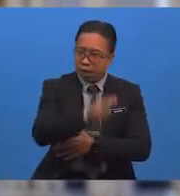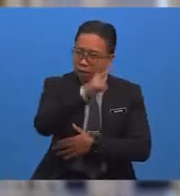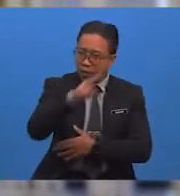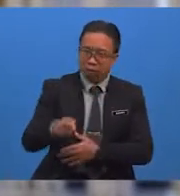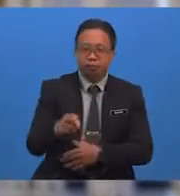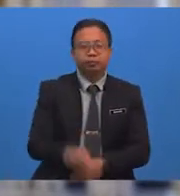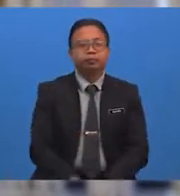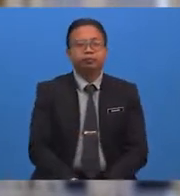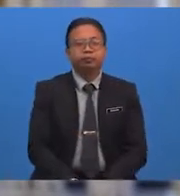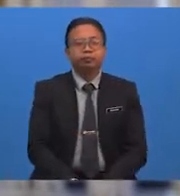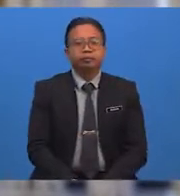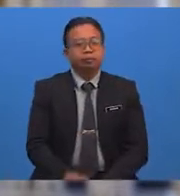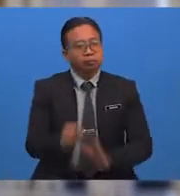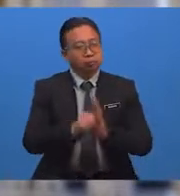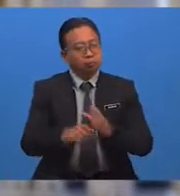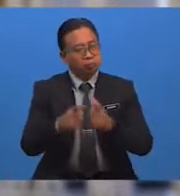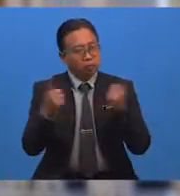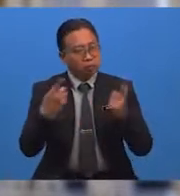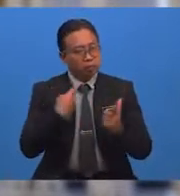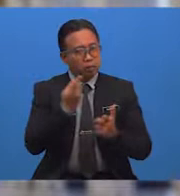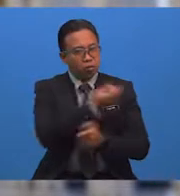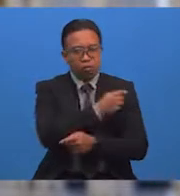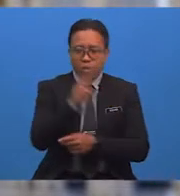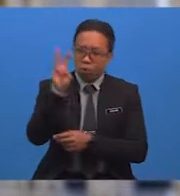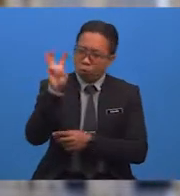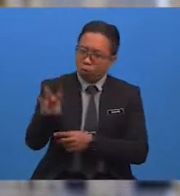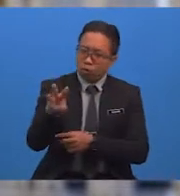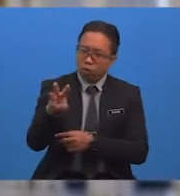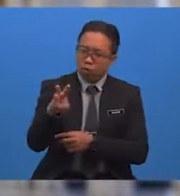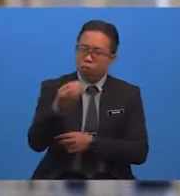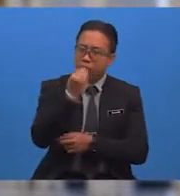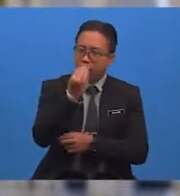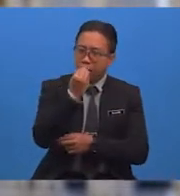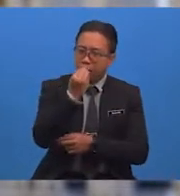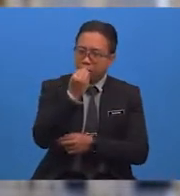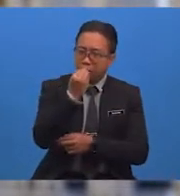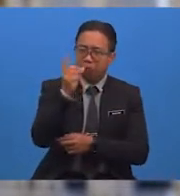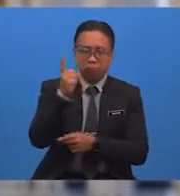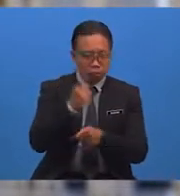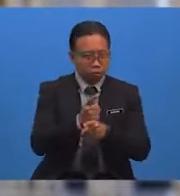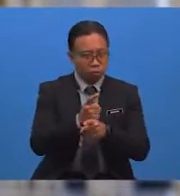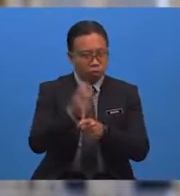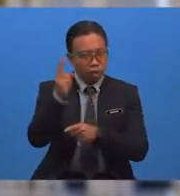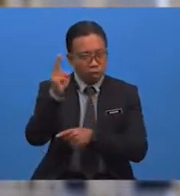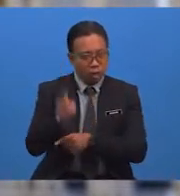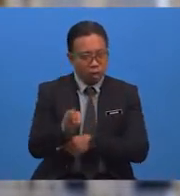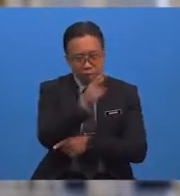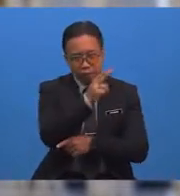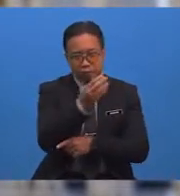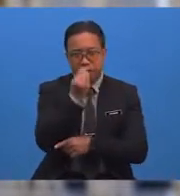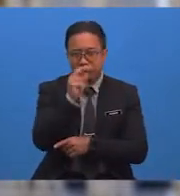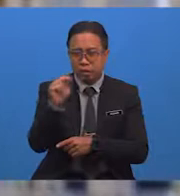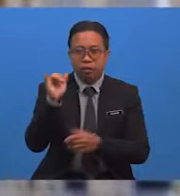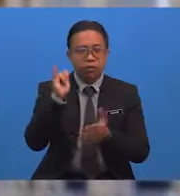sekalian, selain kita wajib memastikan makanan yang kita makan itu betul-betul halal, makanan itu